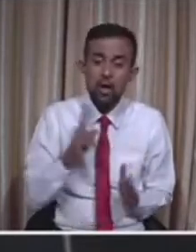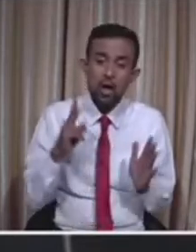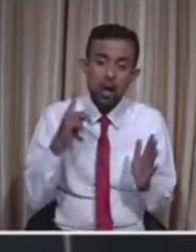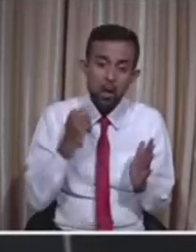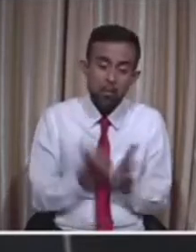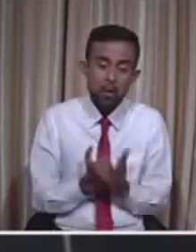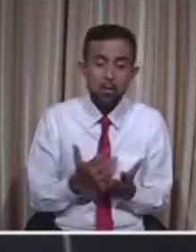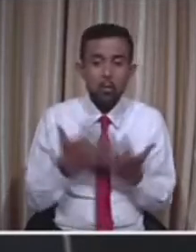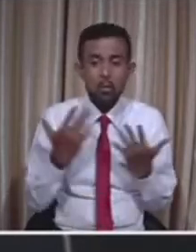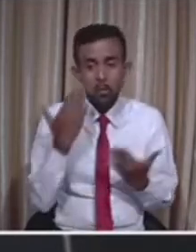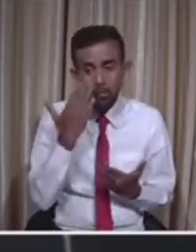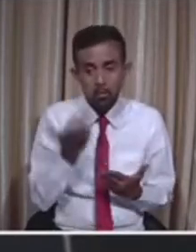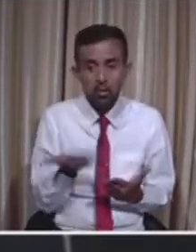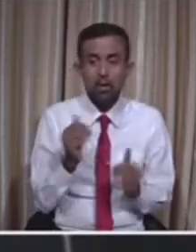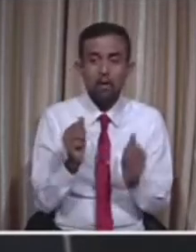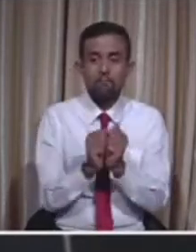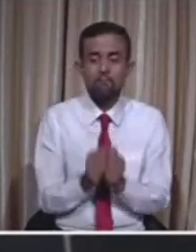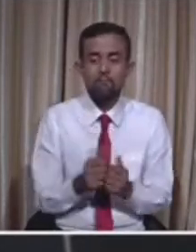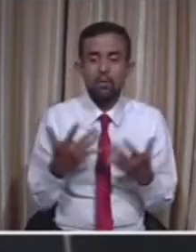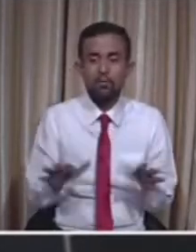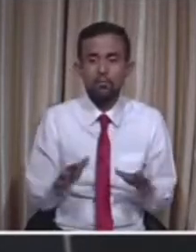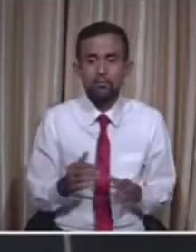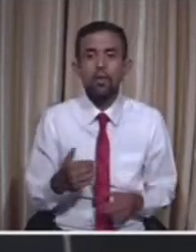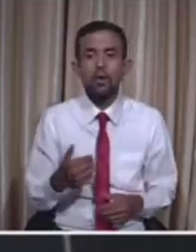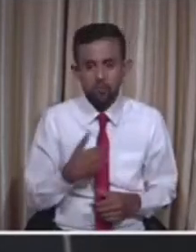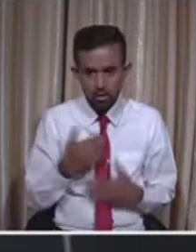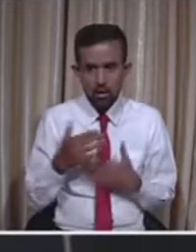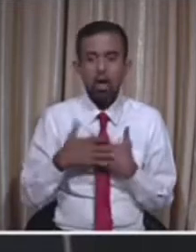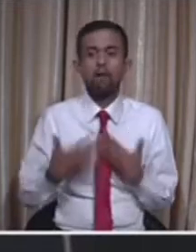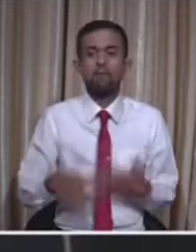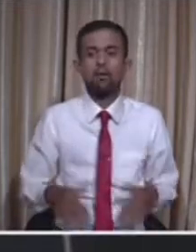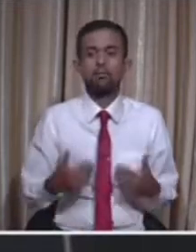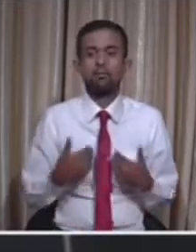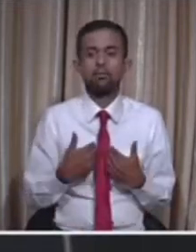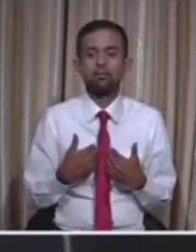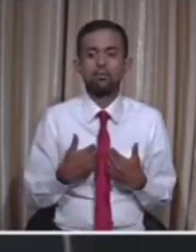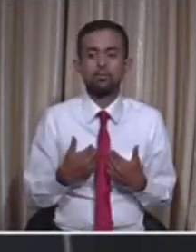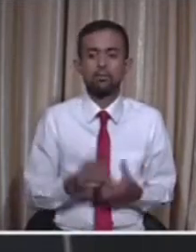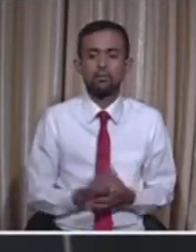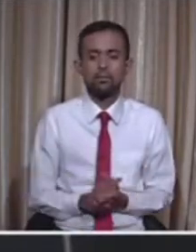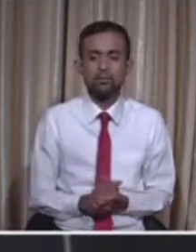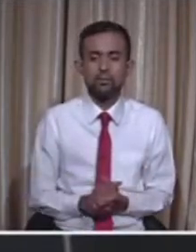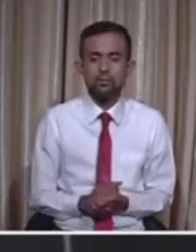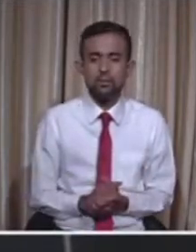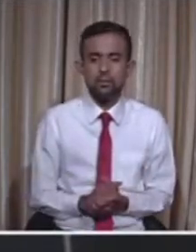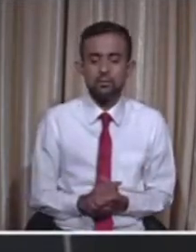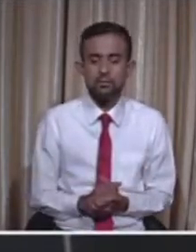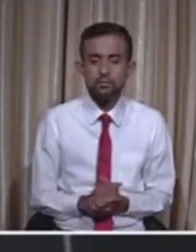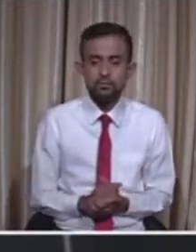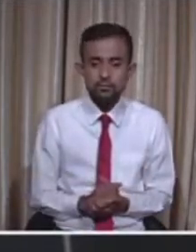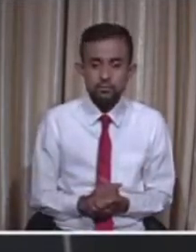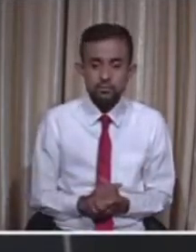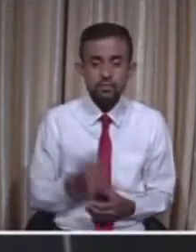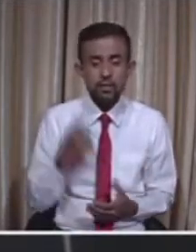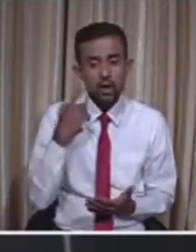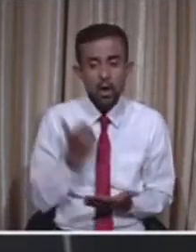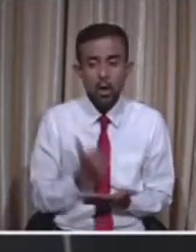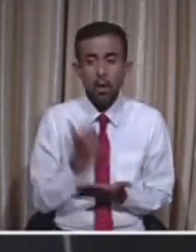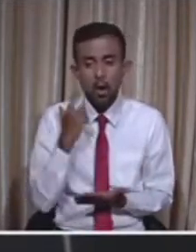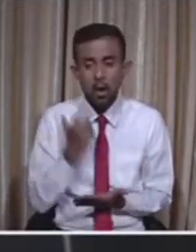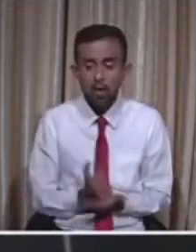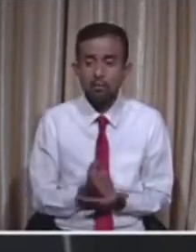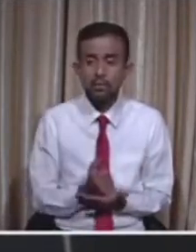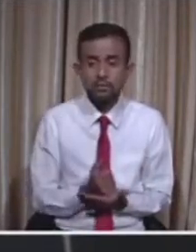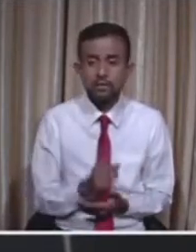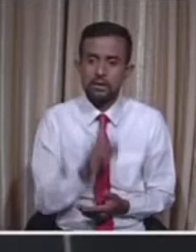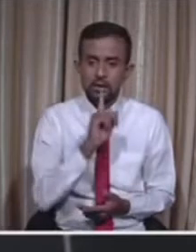ගොඩකට මුහුණ දෙමින් තමයි කටයුත්ත නියලුනේ. මටත් ඒ අත්දැකීම තිබෙනවා. ඒ නිසා අපි අපේ අමාරුකම් යම් යම්